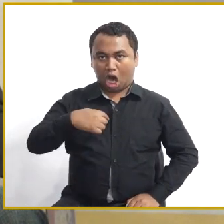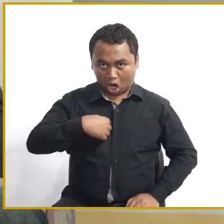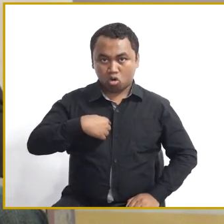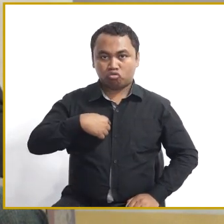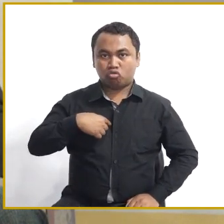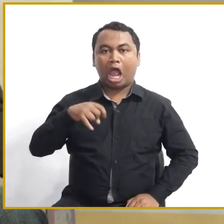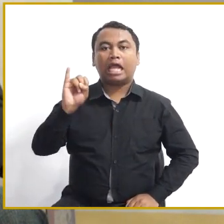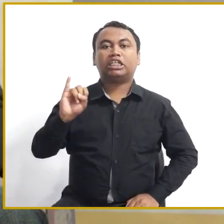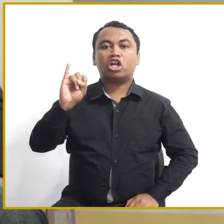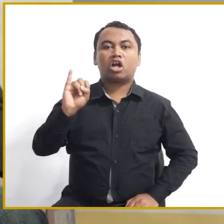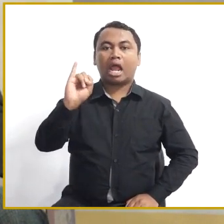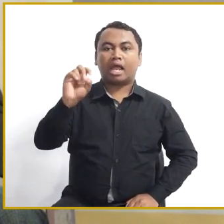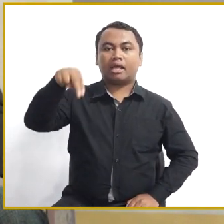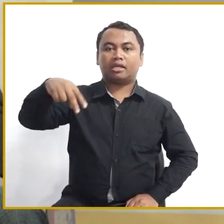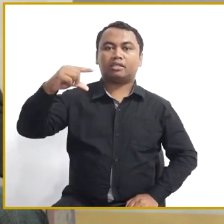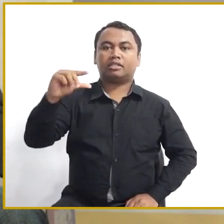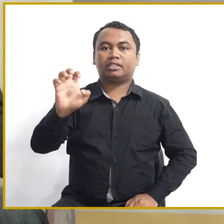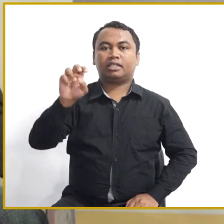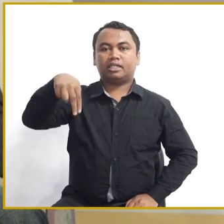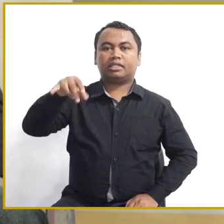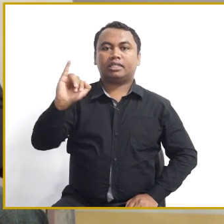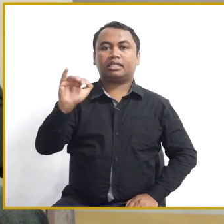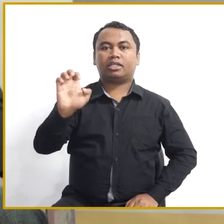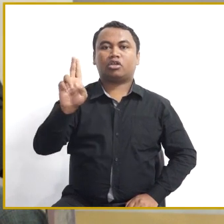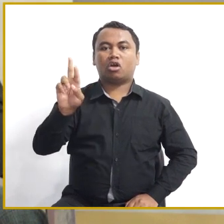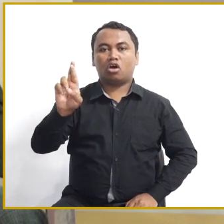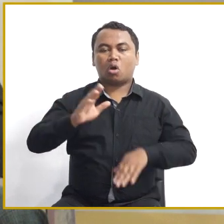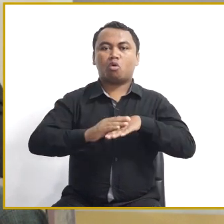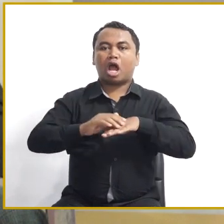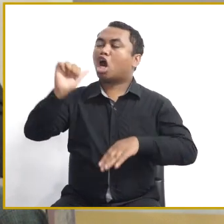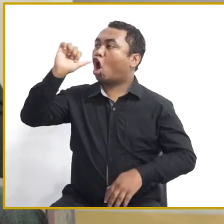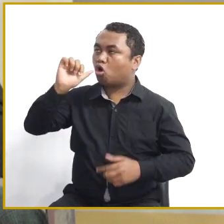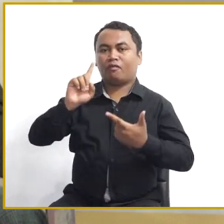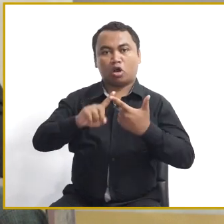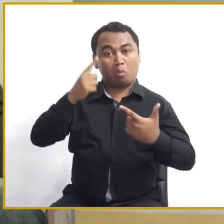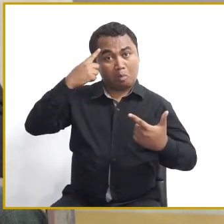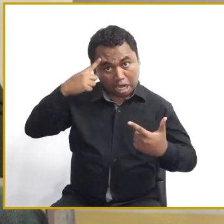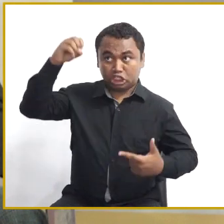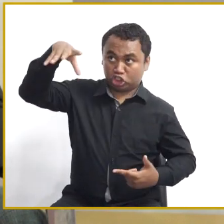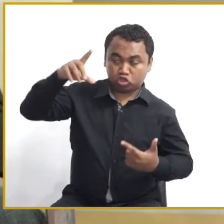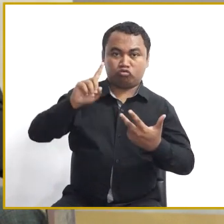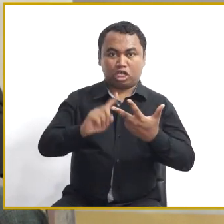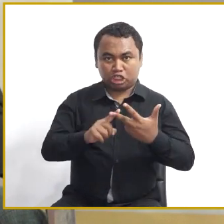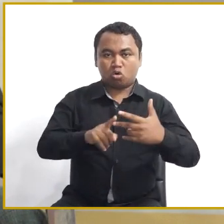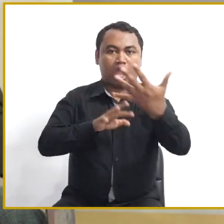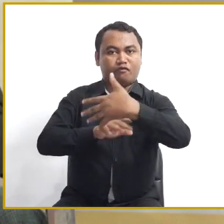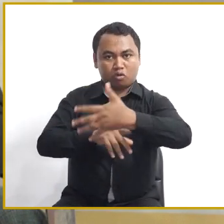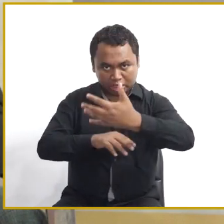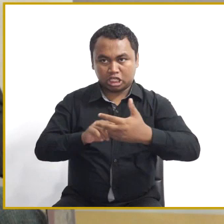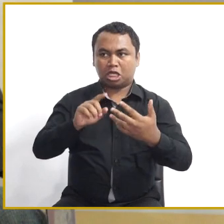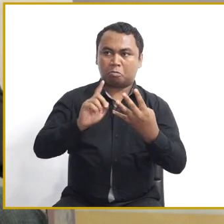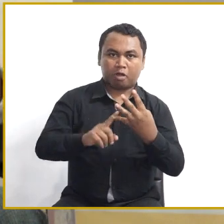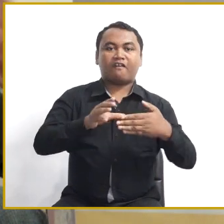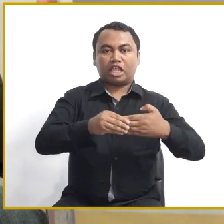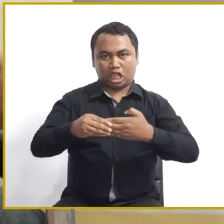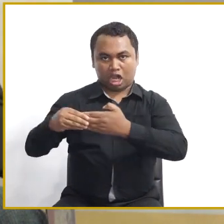ingenieran-drano, mikasika ihany koa ny resaka jiro, manana fahaizana manokana ihany koa amin'ny resaka informatika sy ny fitantanana,